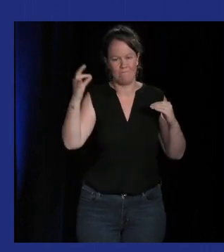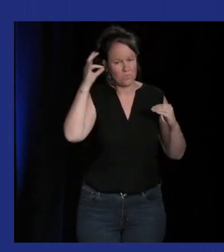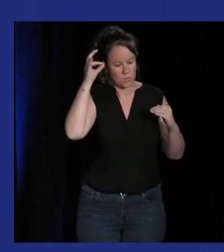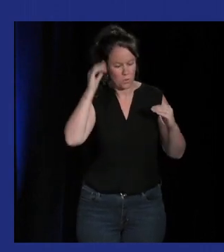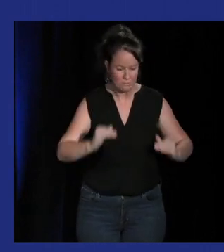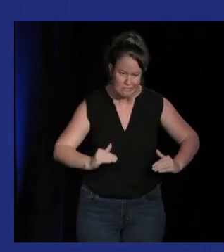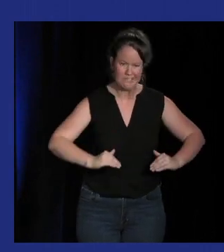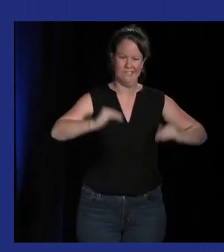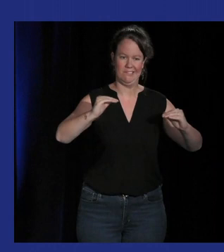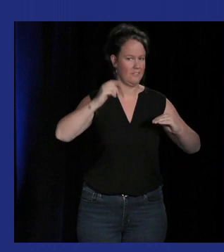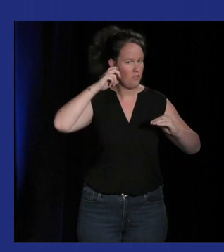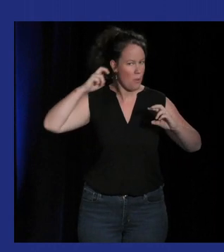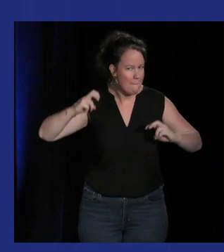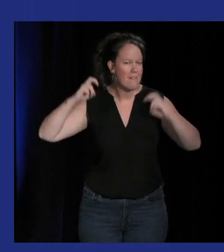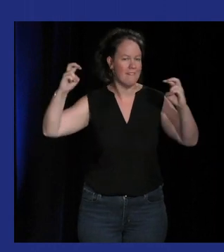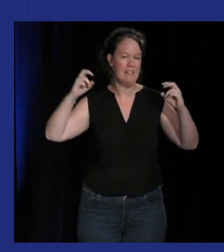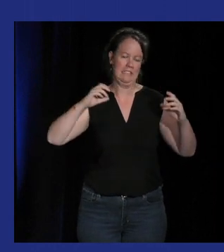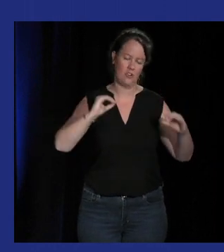avec la musique